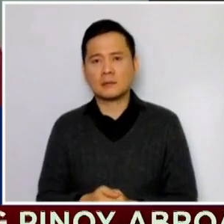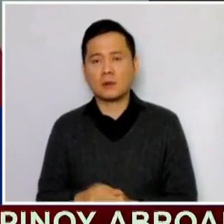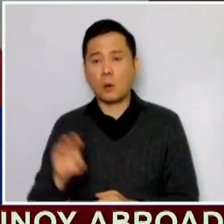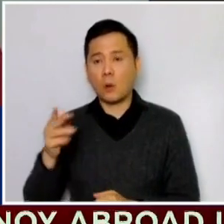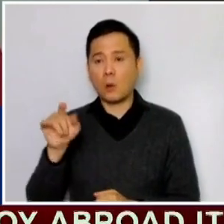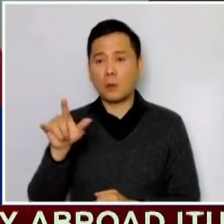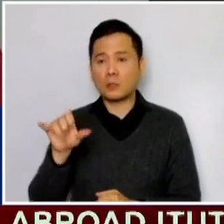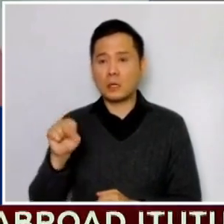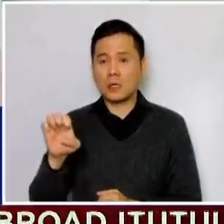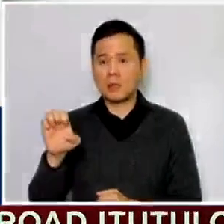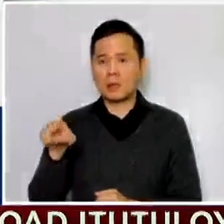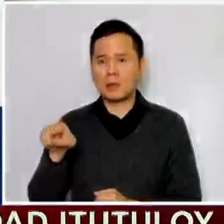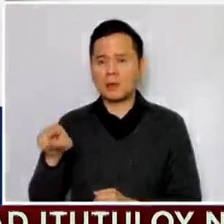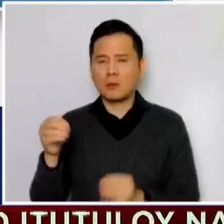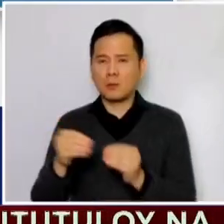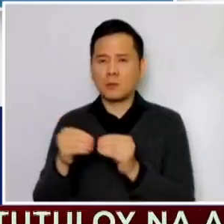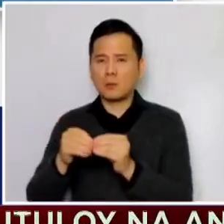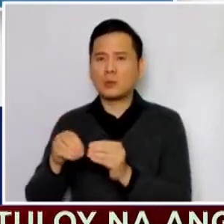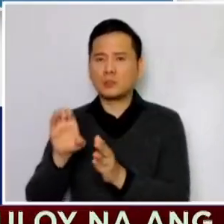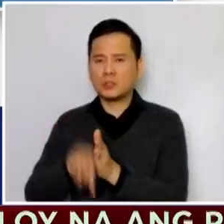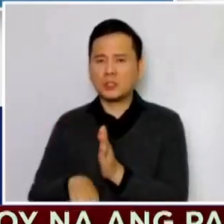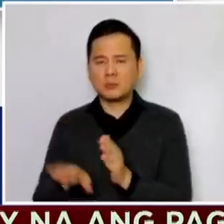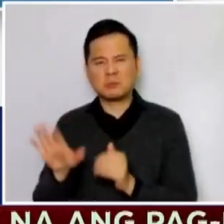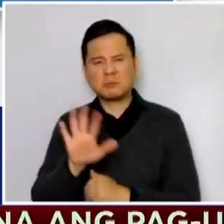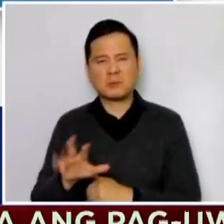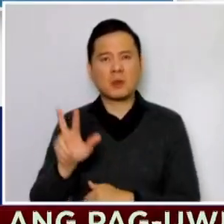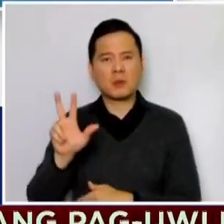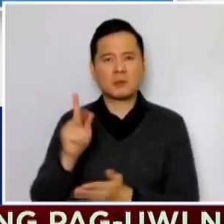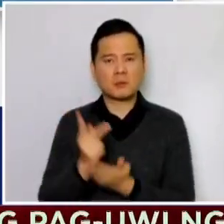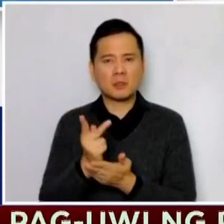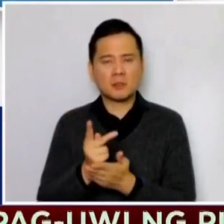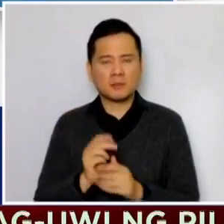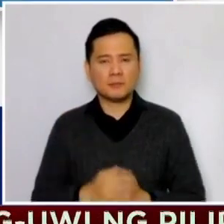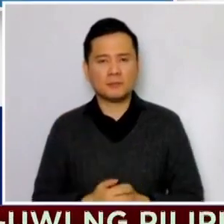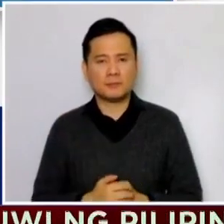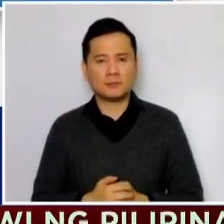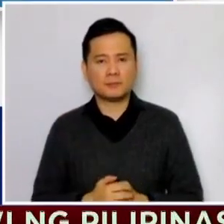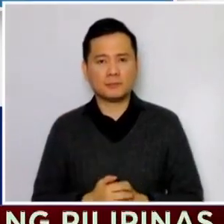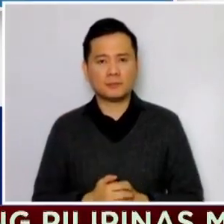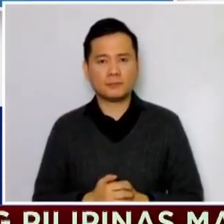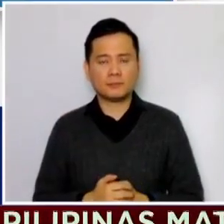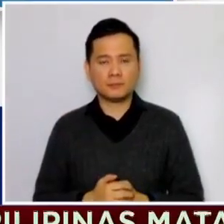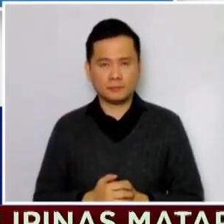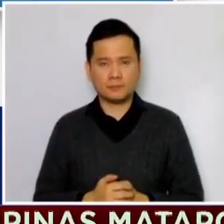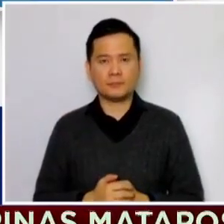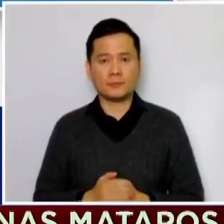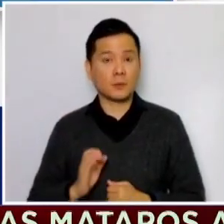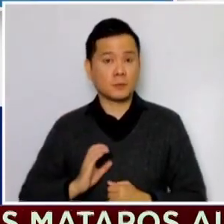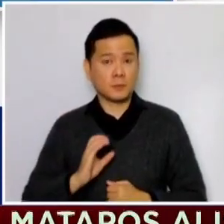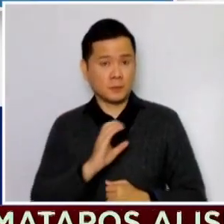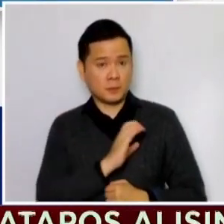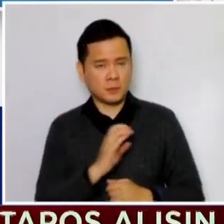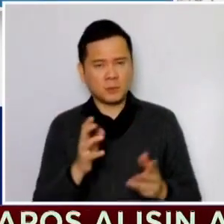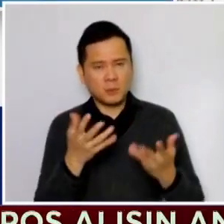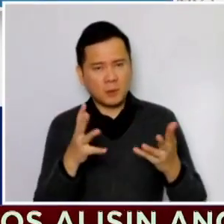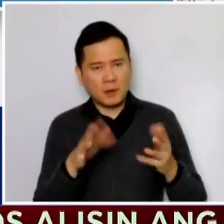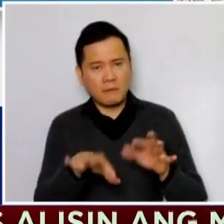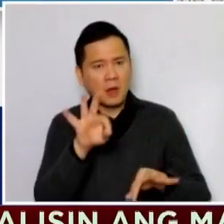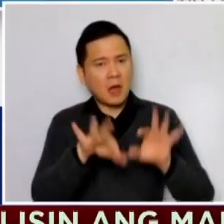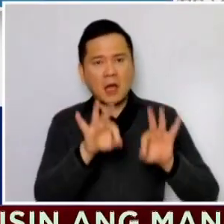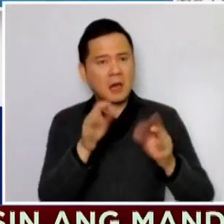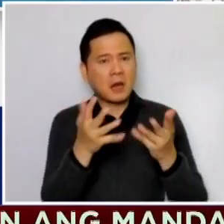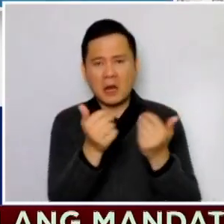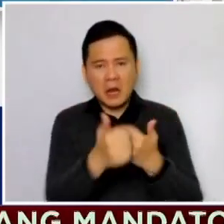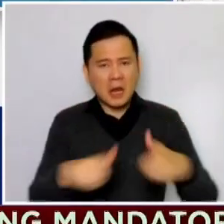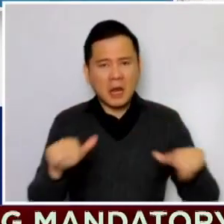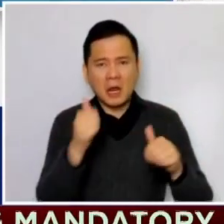by a few pesos. Wala rin daw nakitang mali ang komite sa pagsali ng pondo ng DOH sa PSDBM kahit